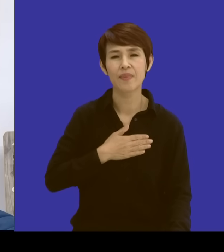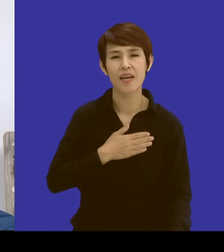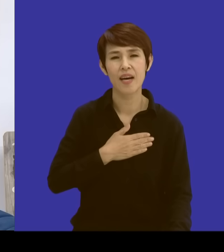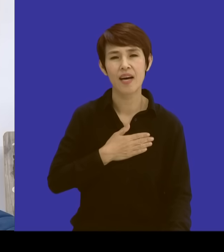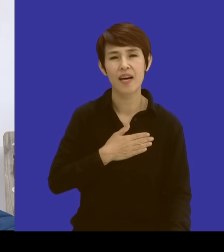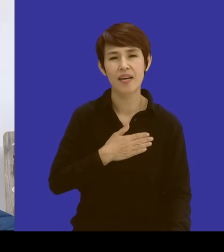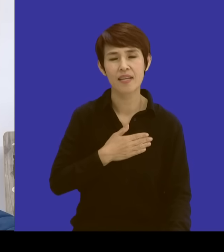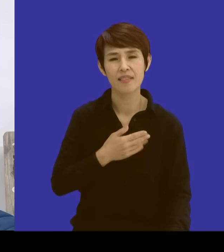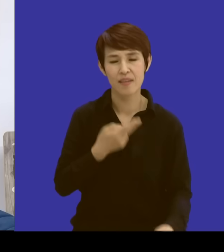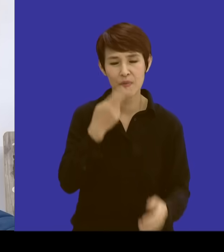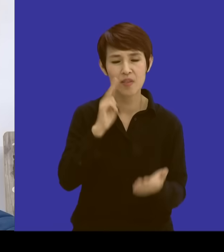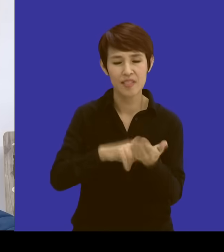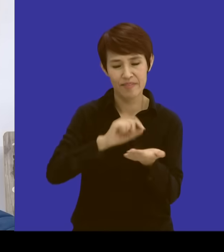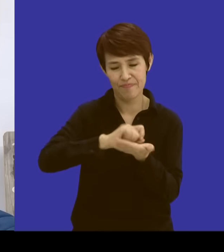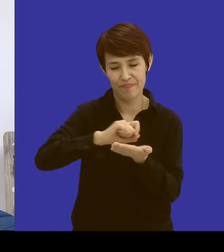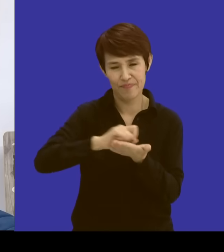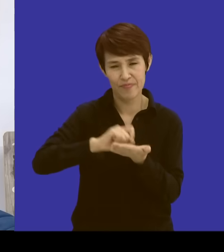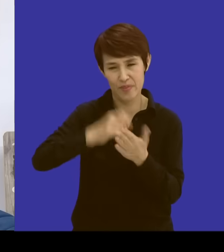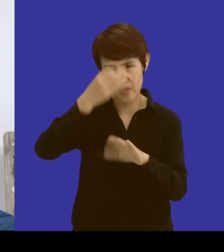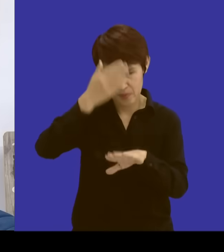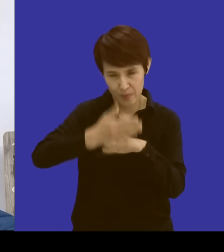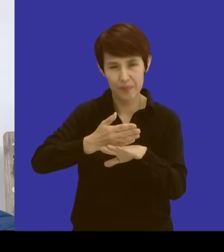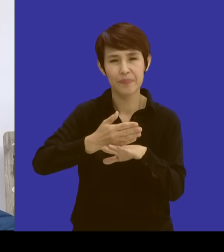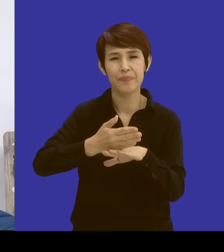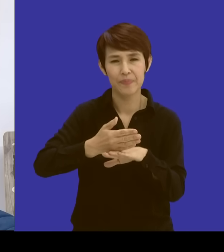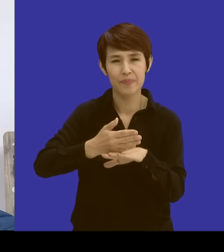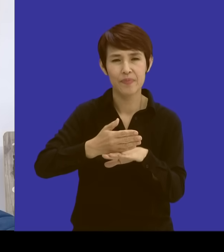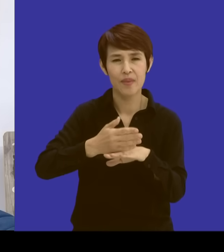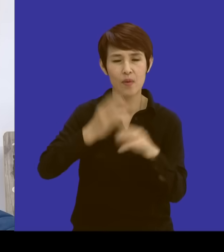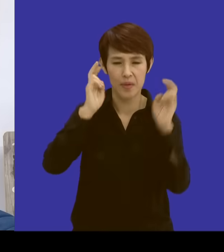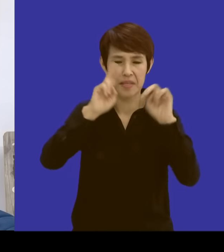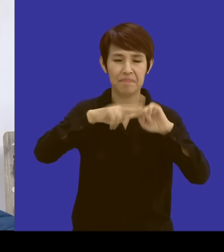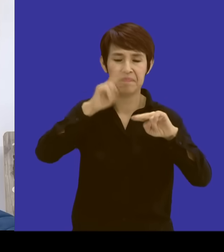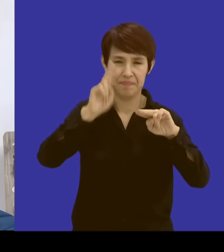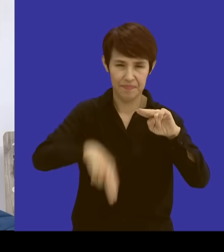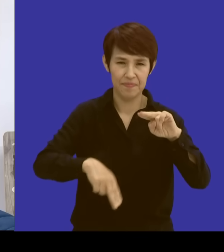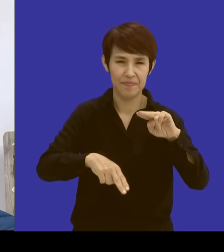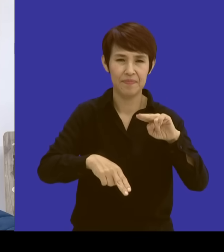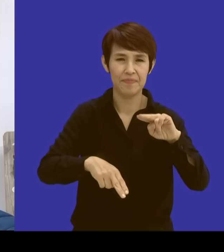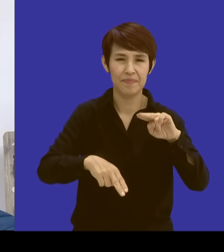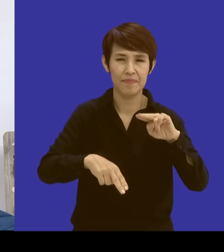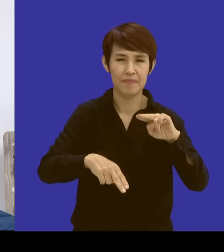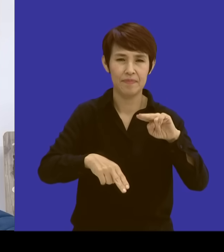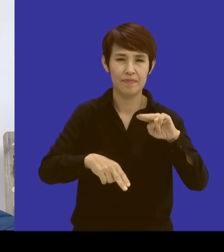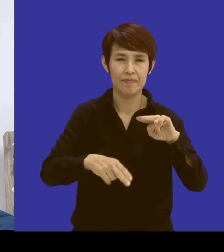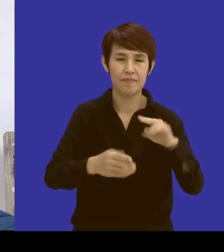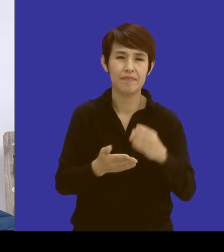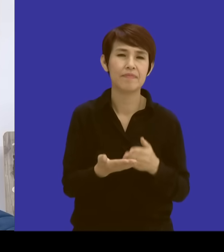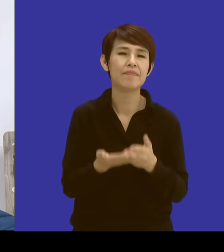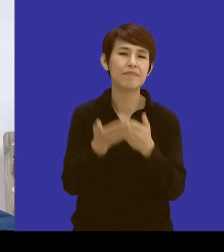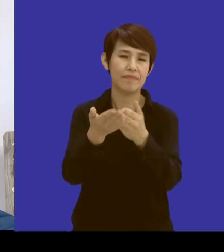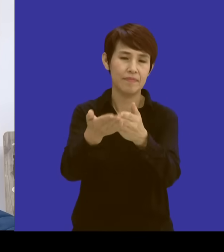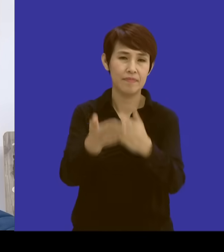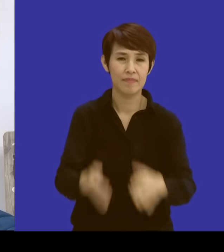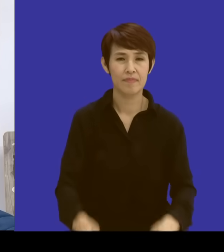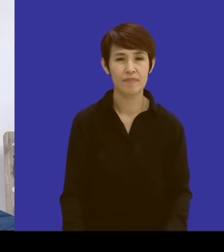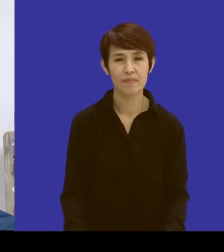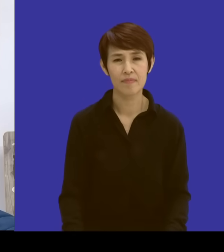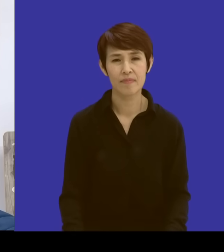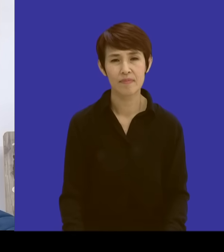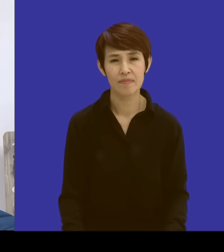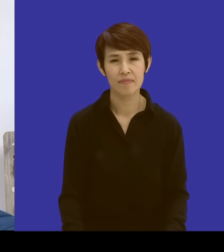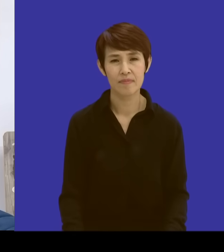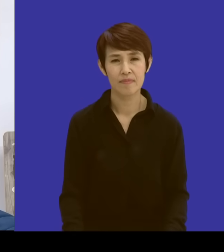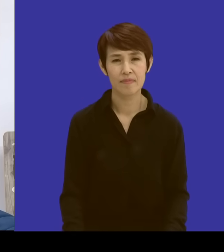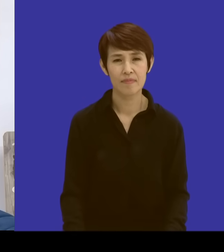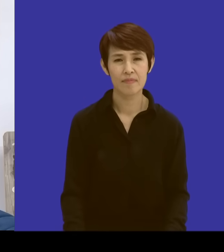편지를 쓰고 제가 죄송한데 이러이러한 이유로 이제 저의 소신이니까 그만두겠다. 사실 그런